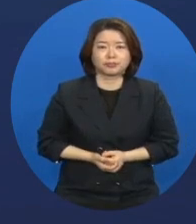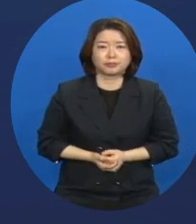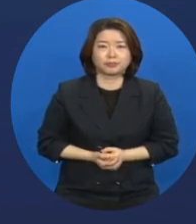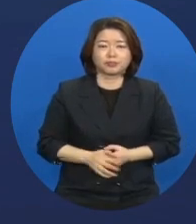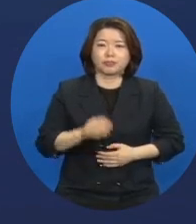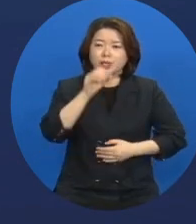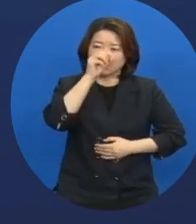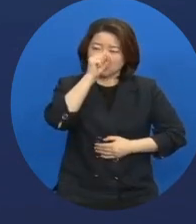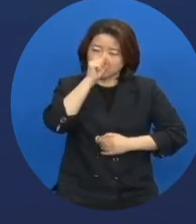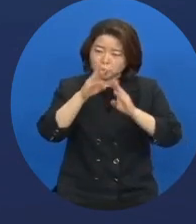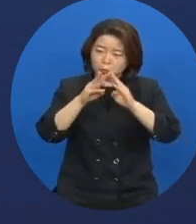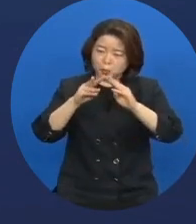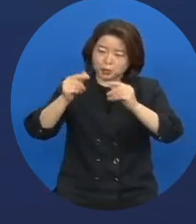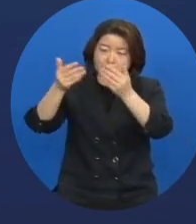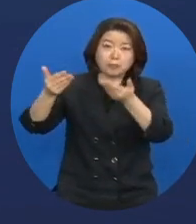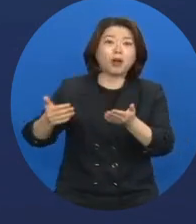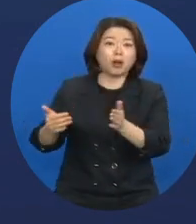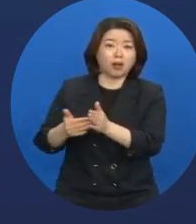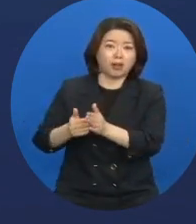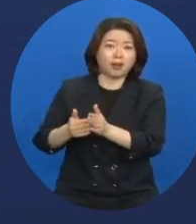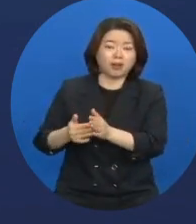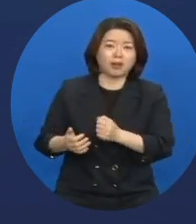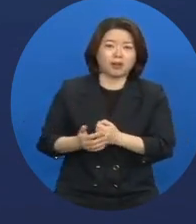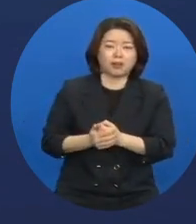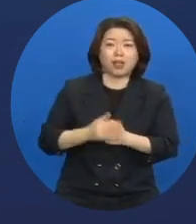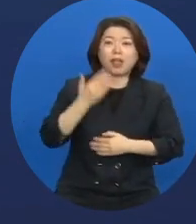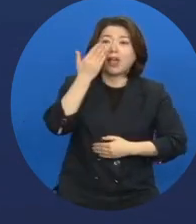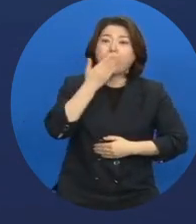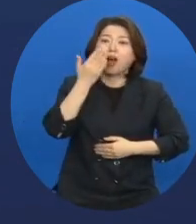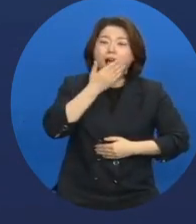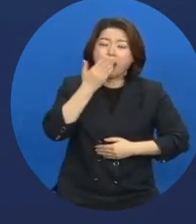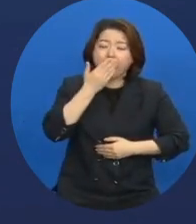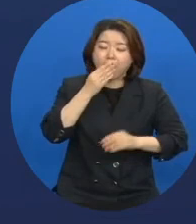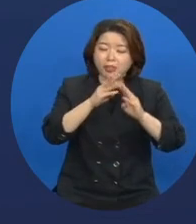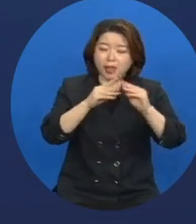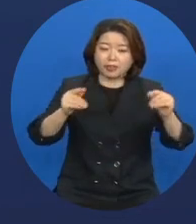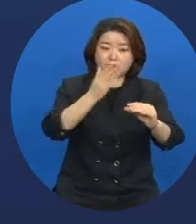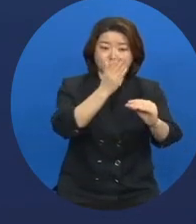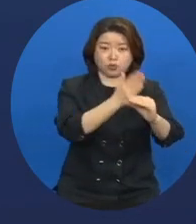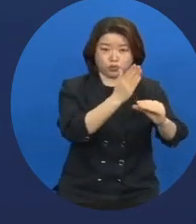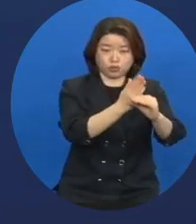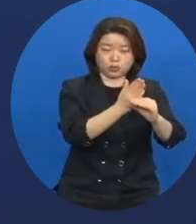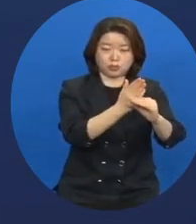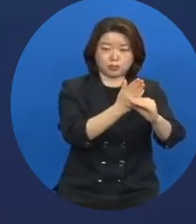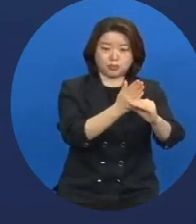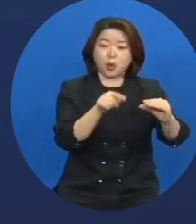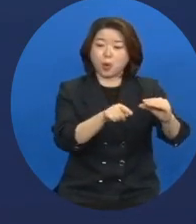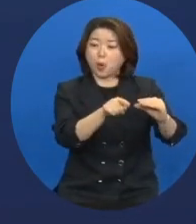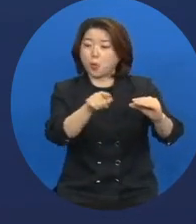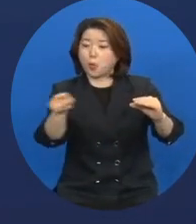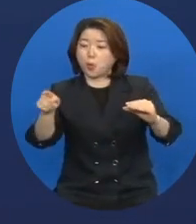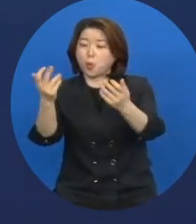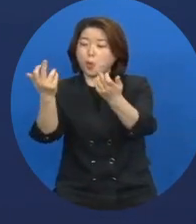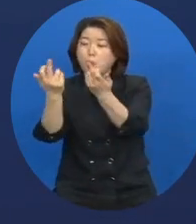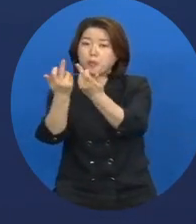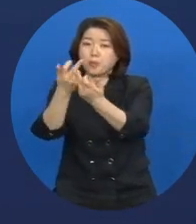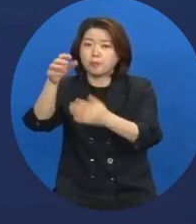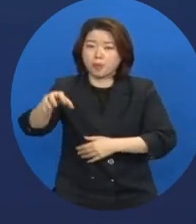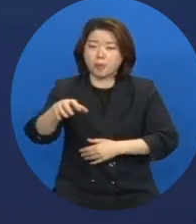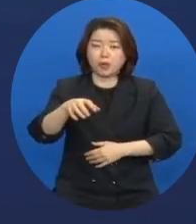아주 좋은 땅을 받았습니다. 그 가나안의 중심부에서 북쪽에 있는 사마리아